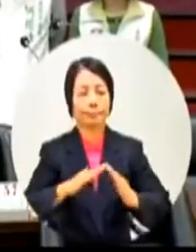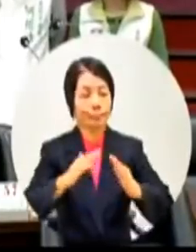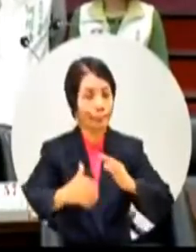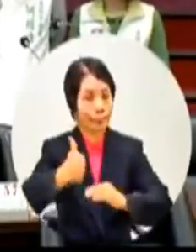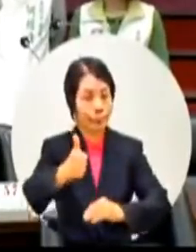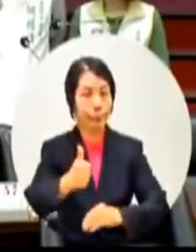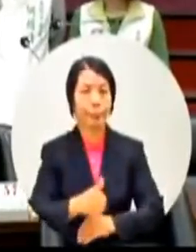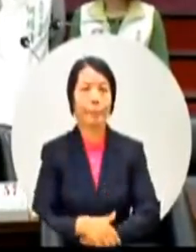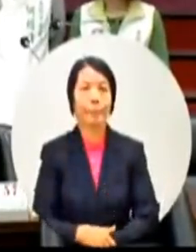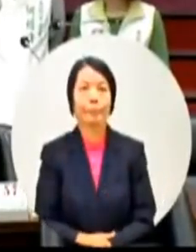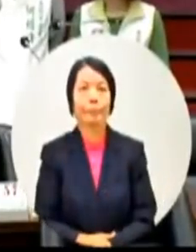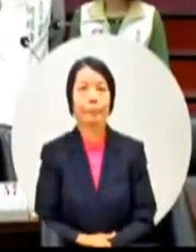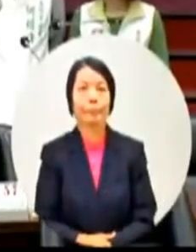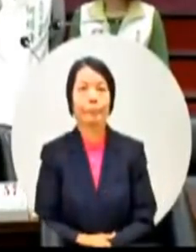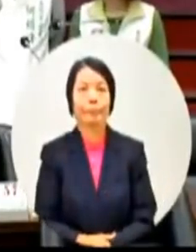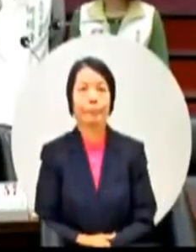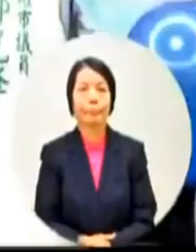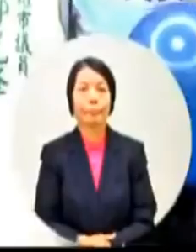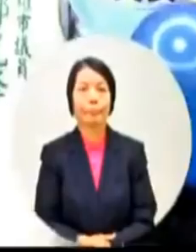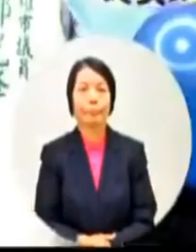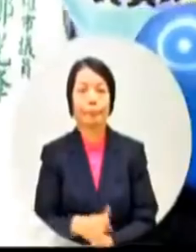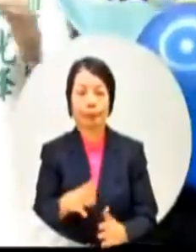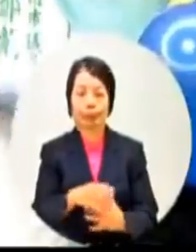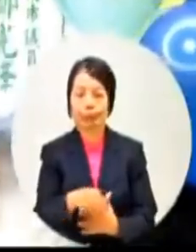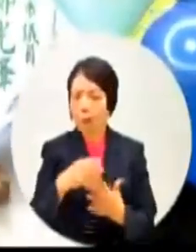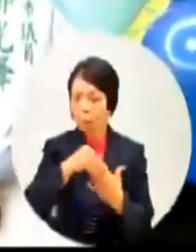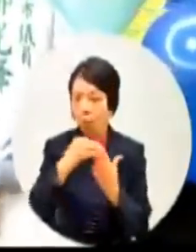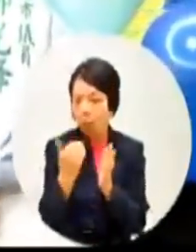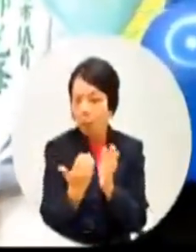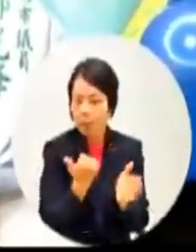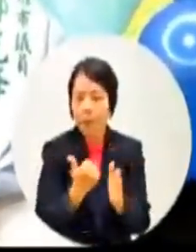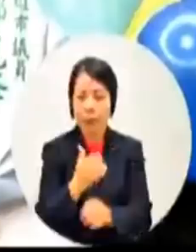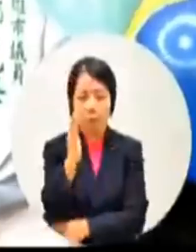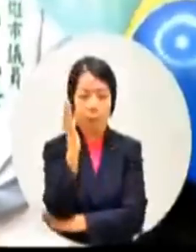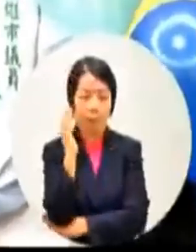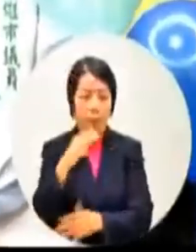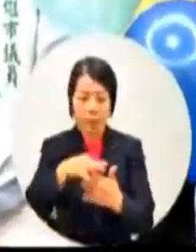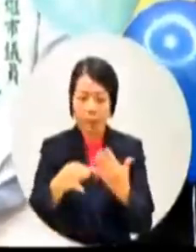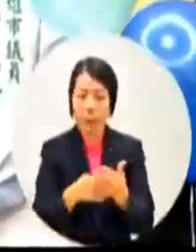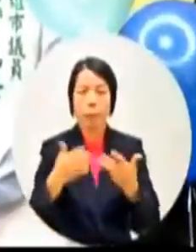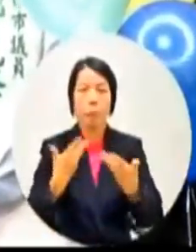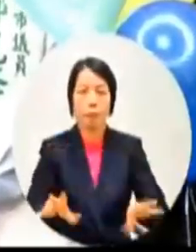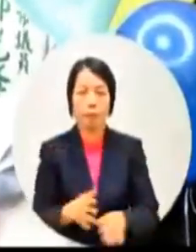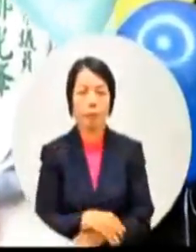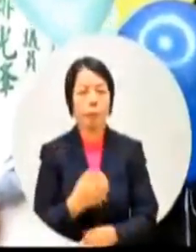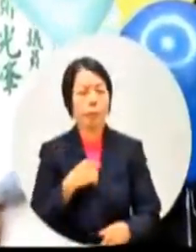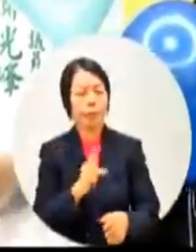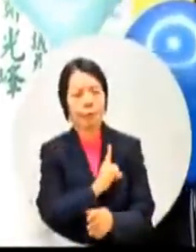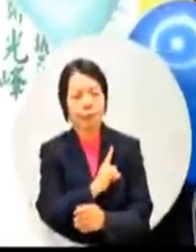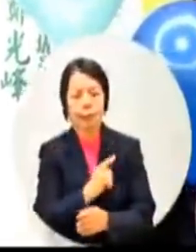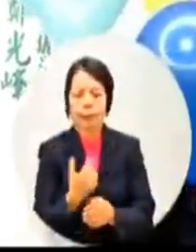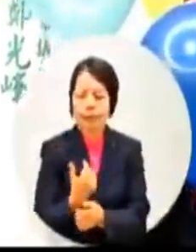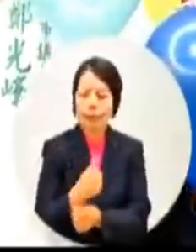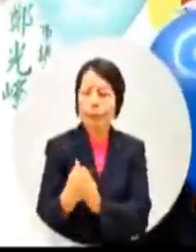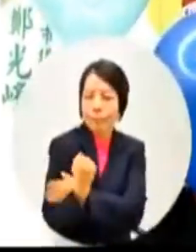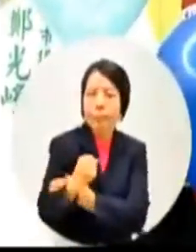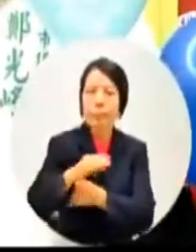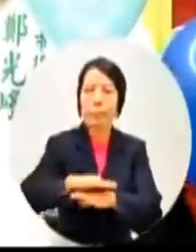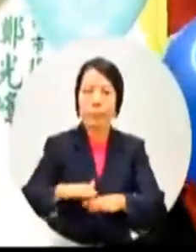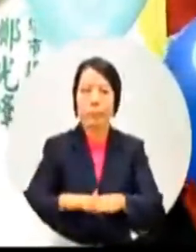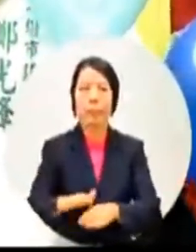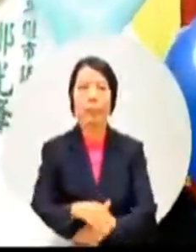你在选前提出很多政策，其实用心良苦，为了打一场选战，赌场。赛马场甚至迪士